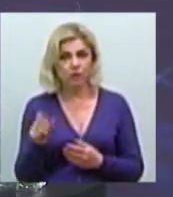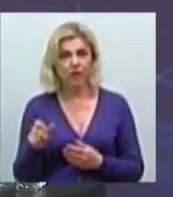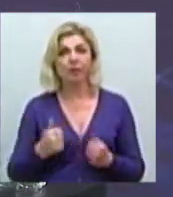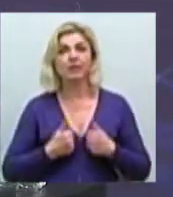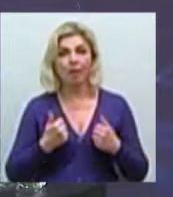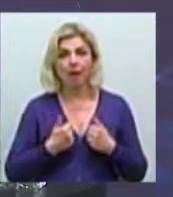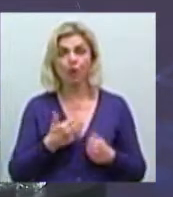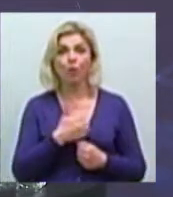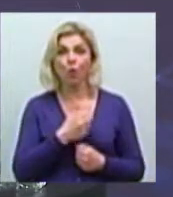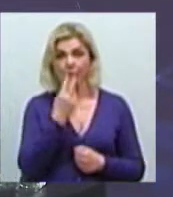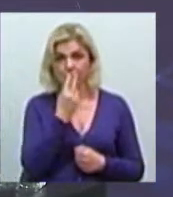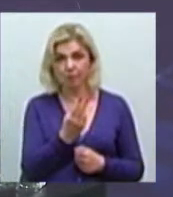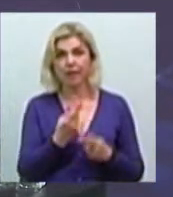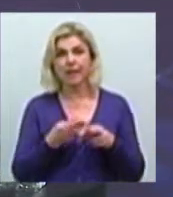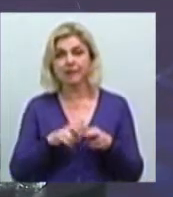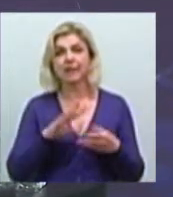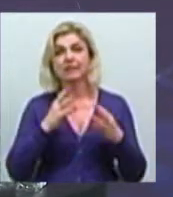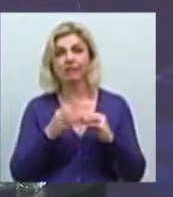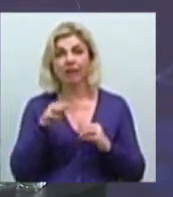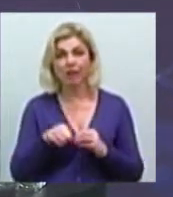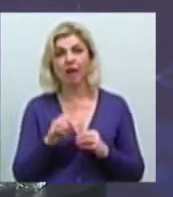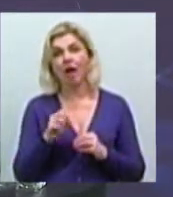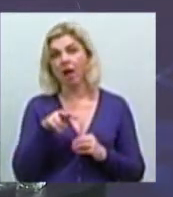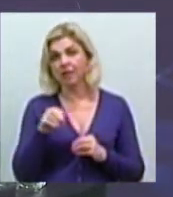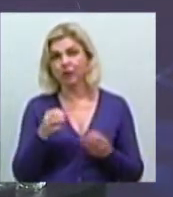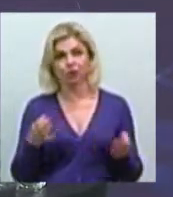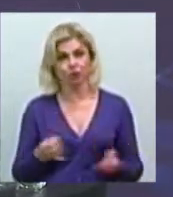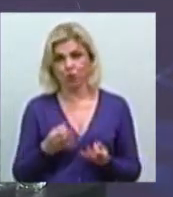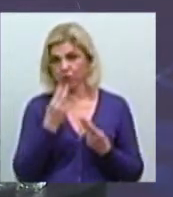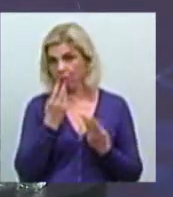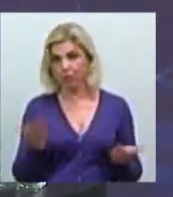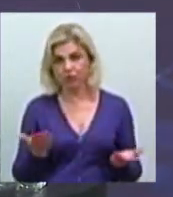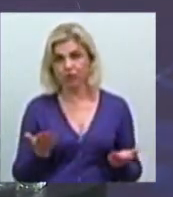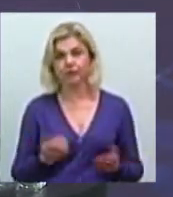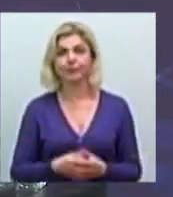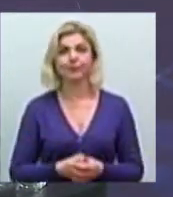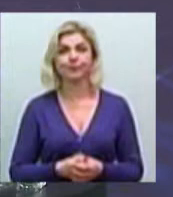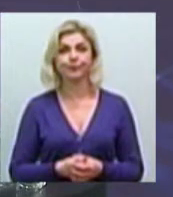намагались подивитись цей звіт, але вони нічого не побачили. Інші